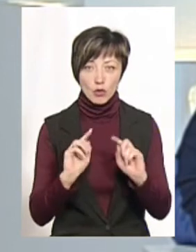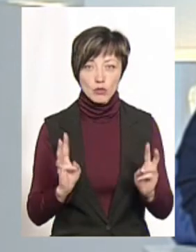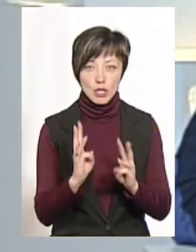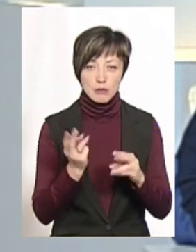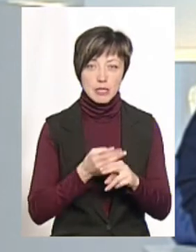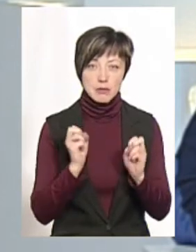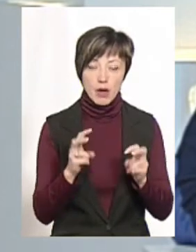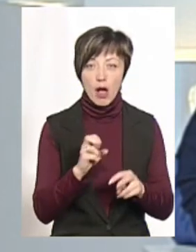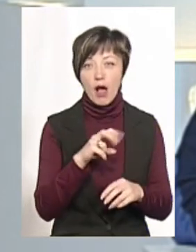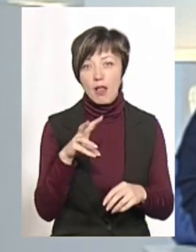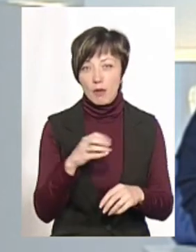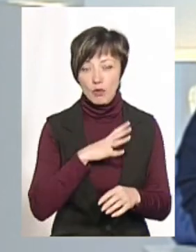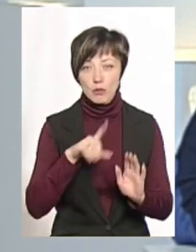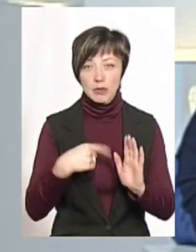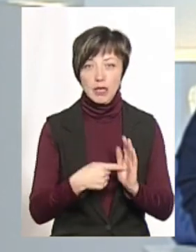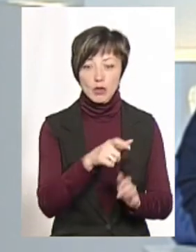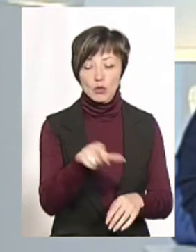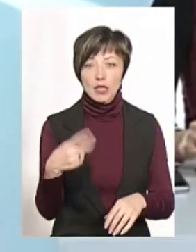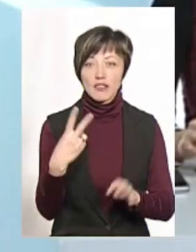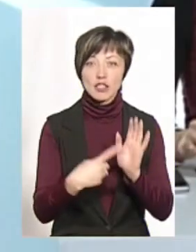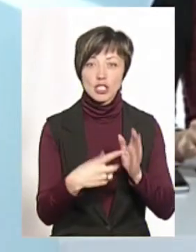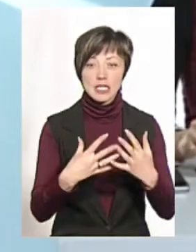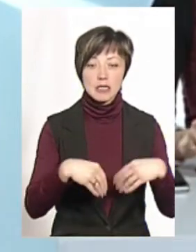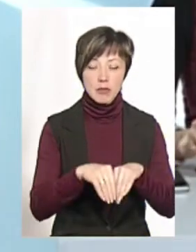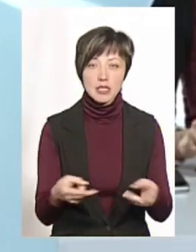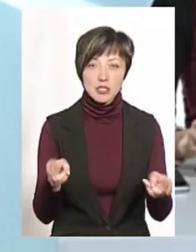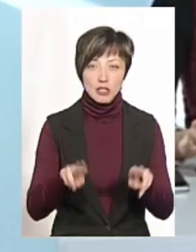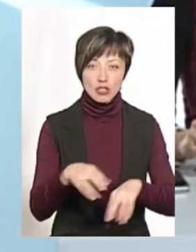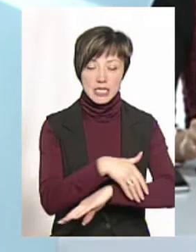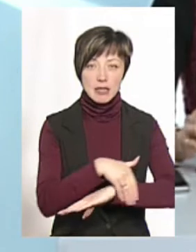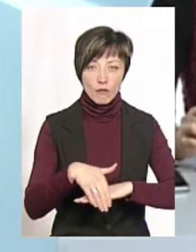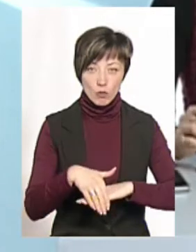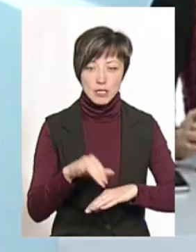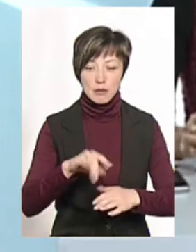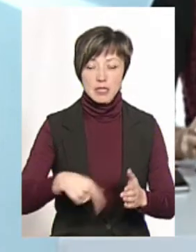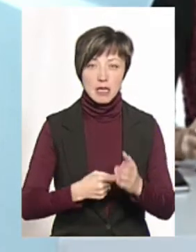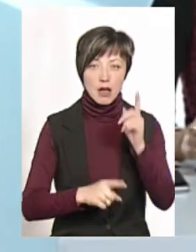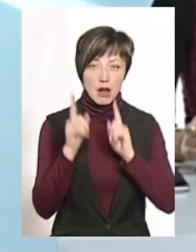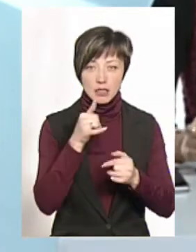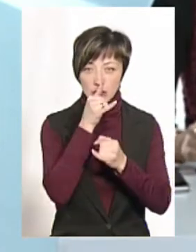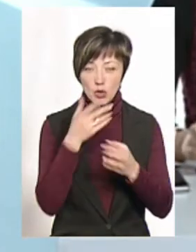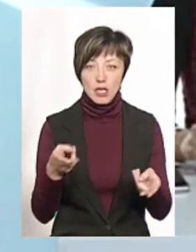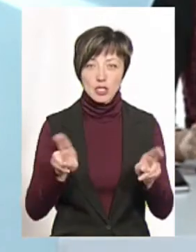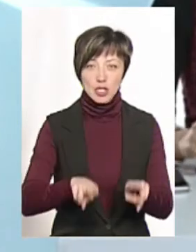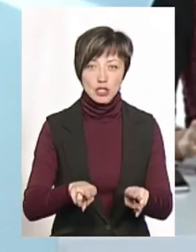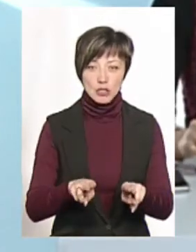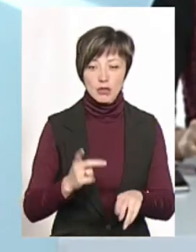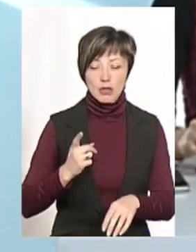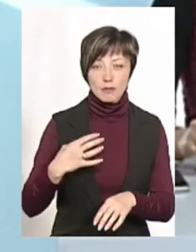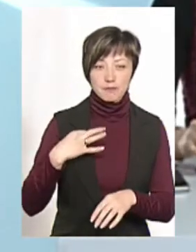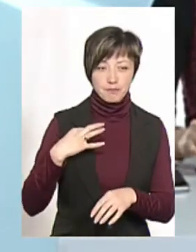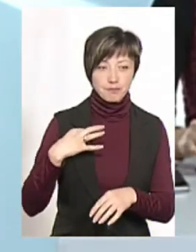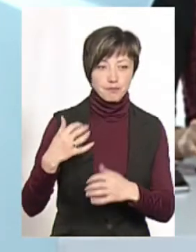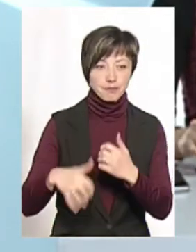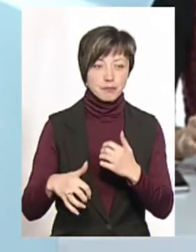протипожежною безпекою. Ну, але було питання людей. Було 26 сімей, які залишились на вулиці, і міська рада не могла залишити стоятись